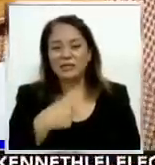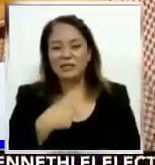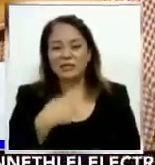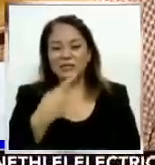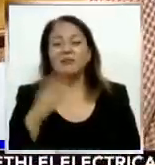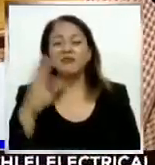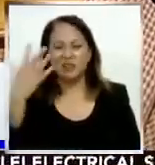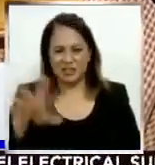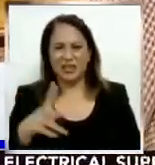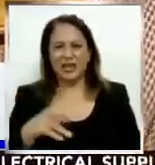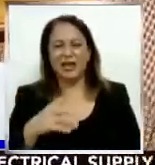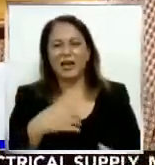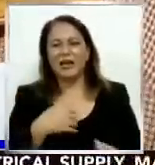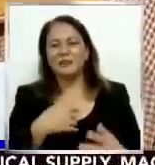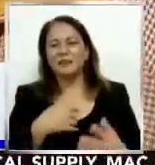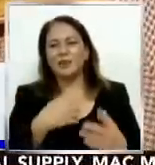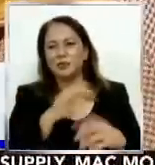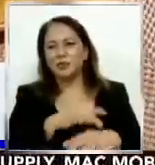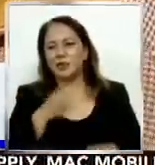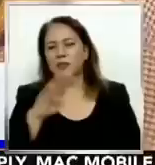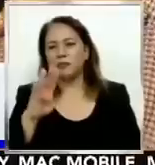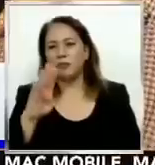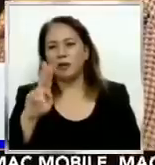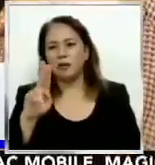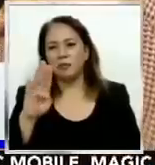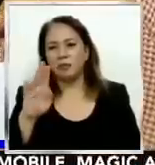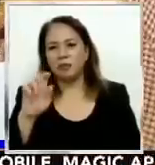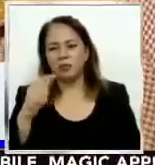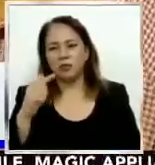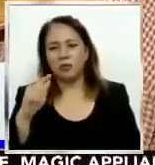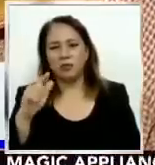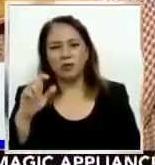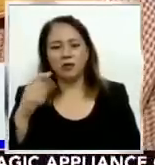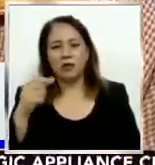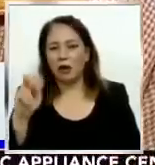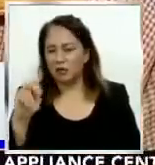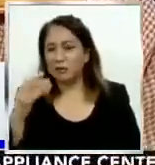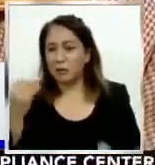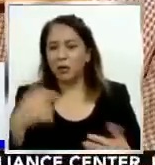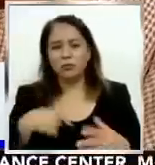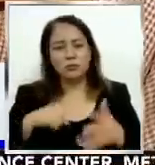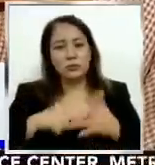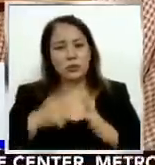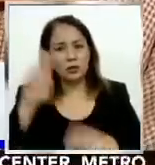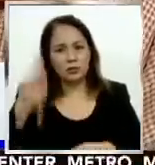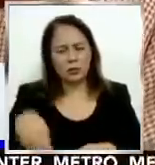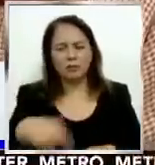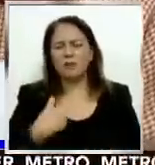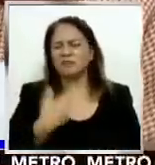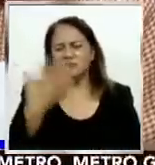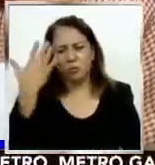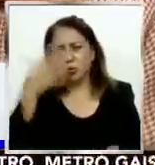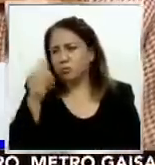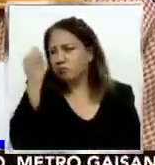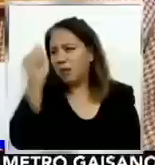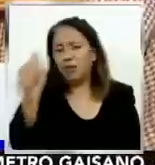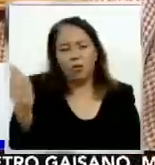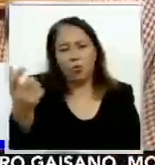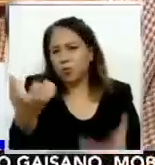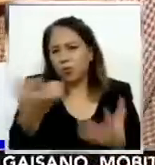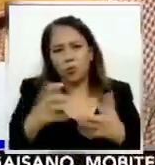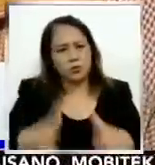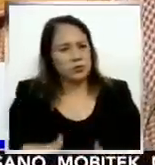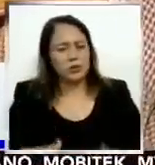ngayon nasa startup siya. So hindi natin alam. Sila hinahayaan ko kung ano trip nila talaga sa buhay. Pero palagi priority is